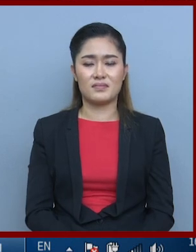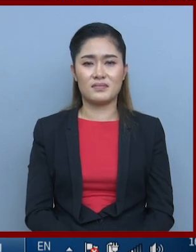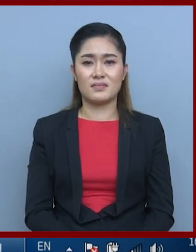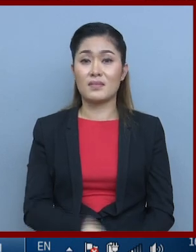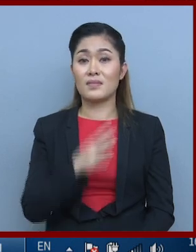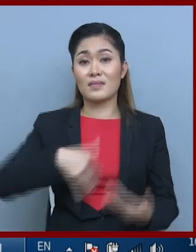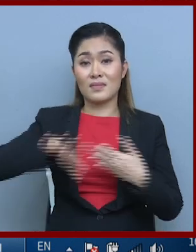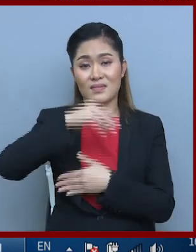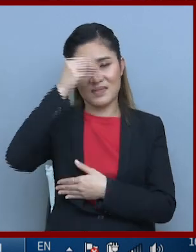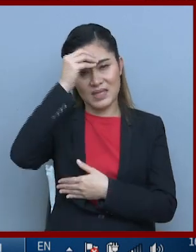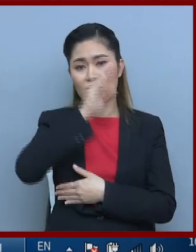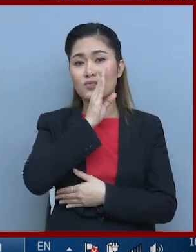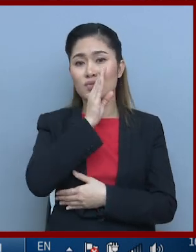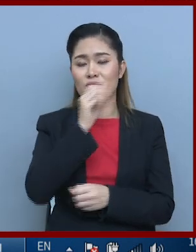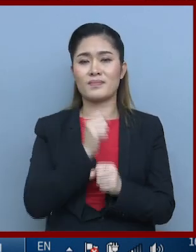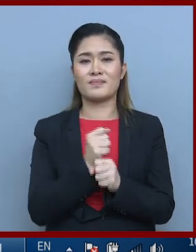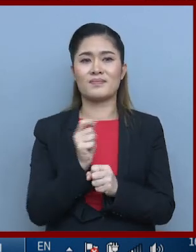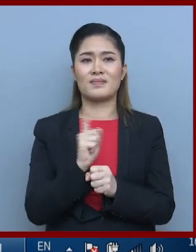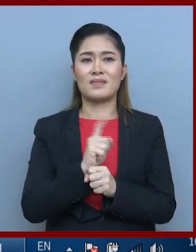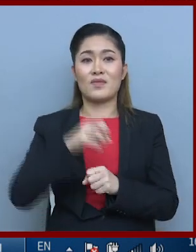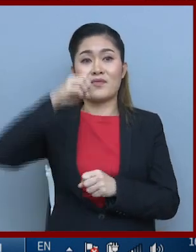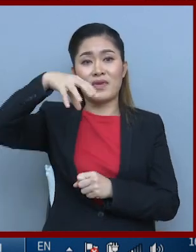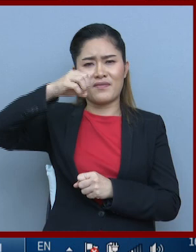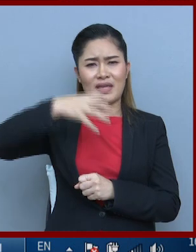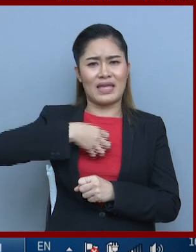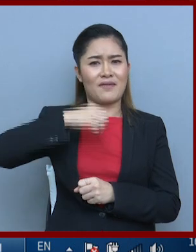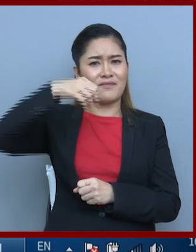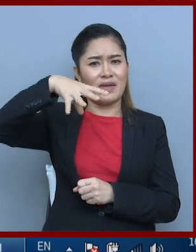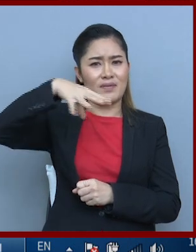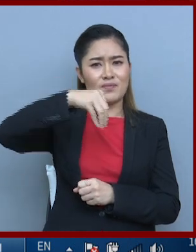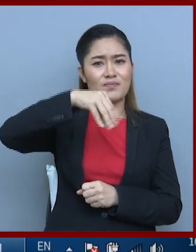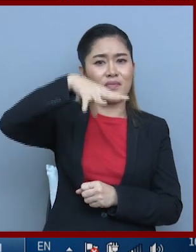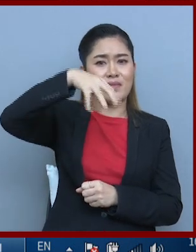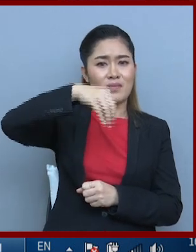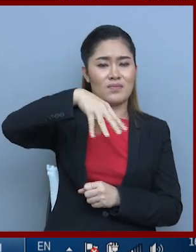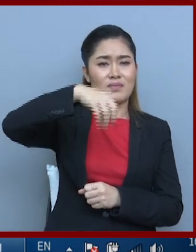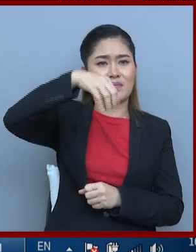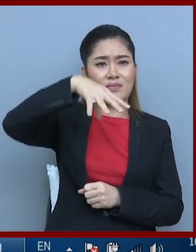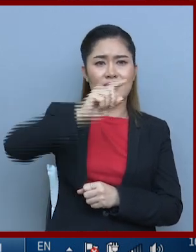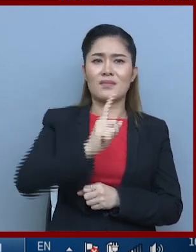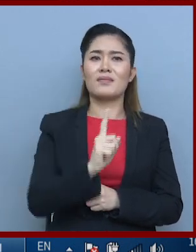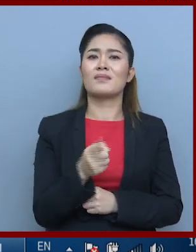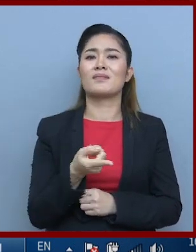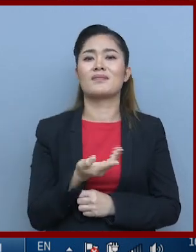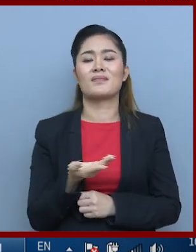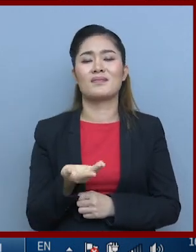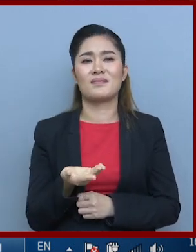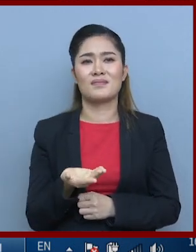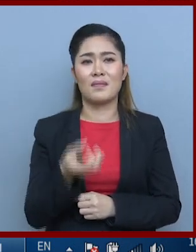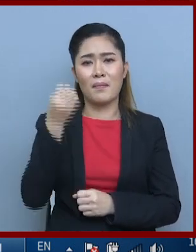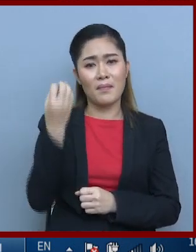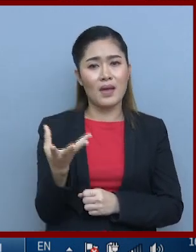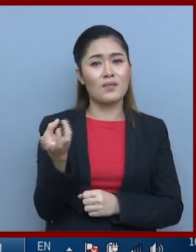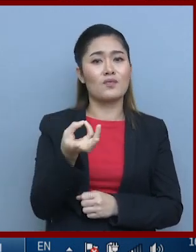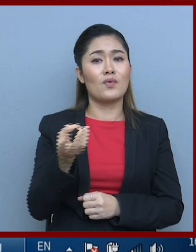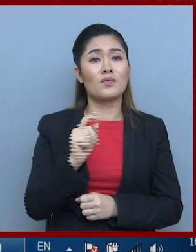งนักศึกษาเวลาไฟตัวนี้เขาต้องการให้ติดให้ดับเนี่ยค่ามันจะอยู่มันจะมาก